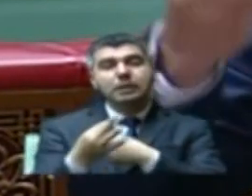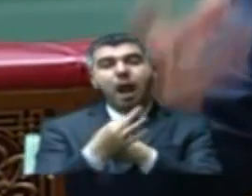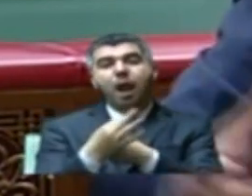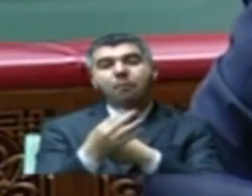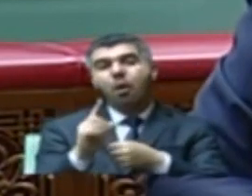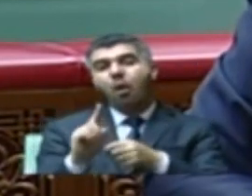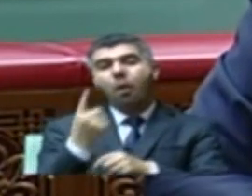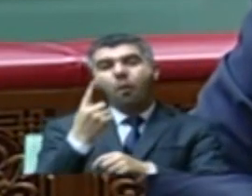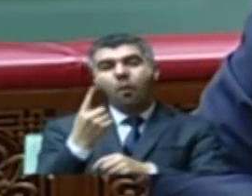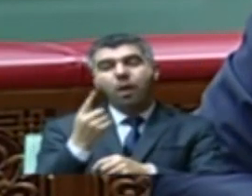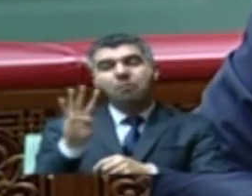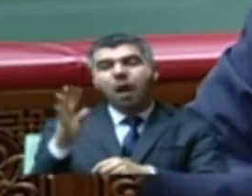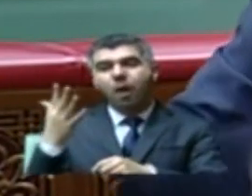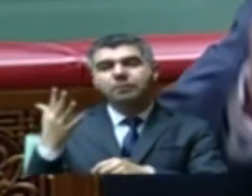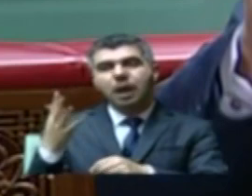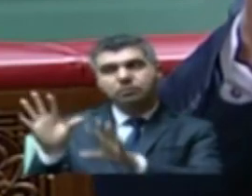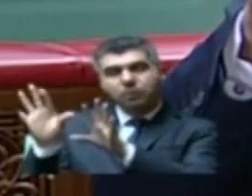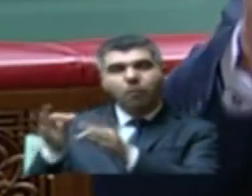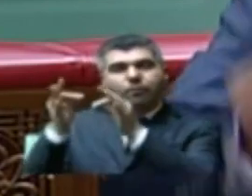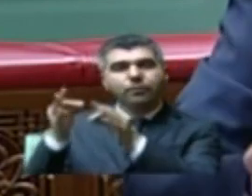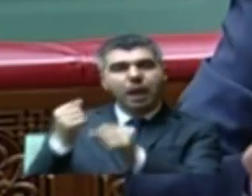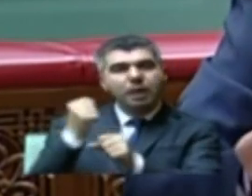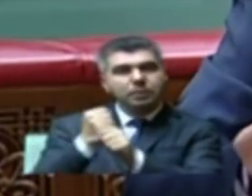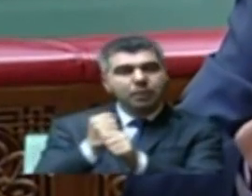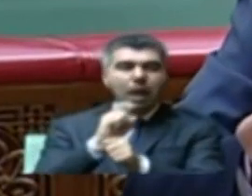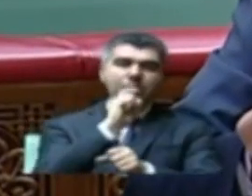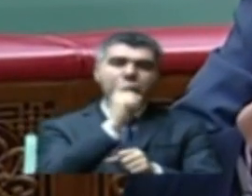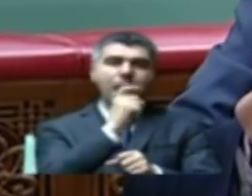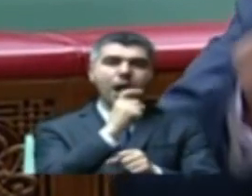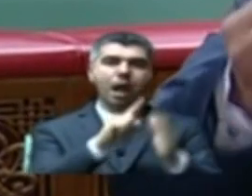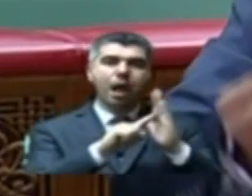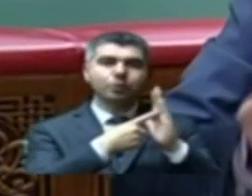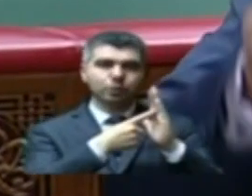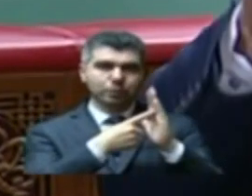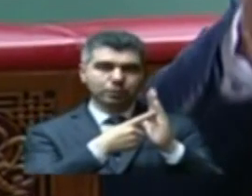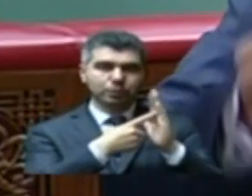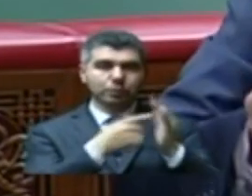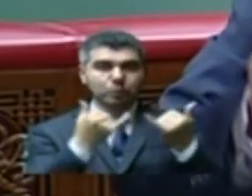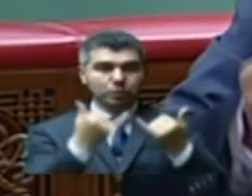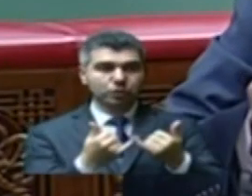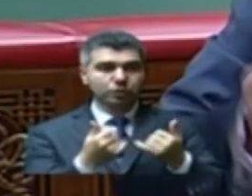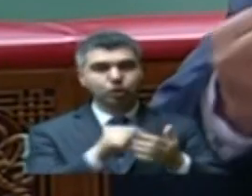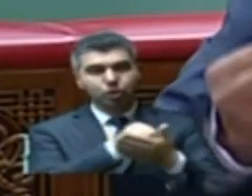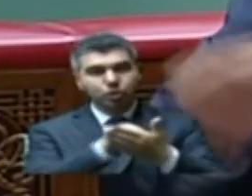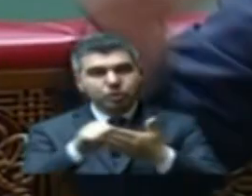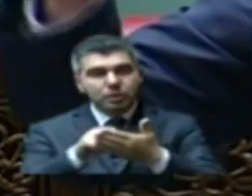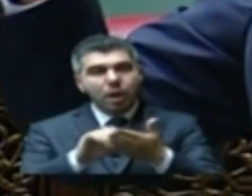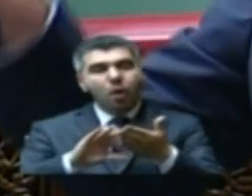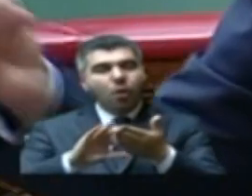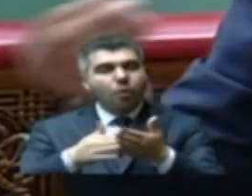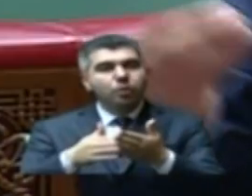أربعة ولا خمسة الناس معاه، وكيمشي كيكري محل اليوم وكيشري الآلات ديالو كلشي في الآخر،